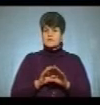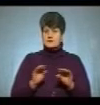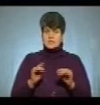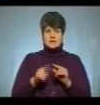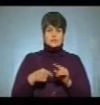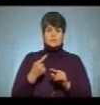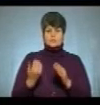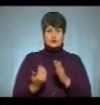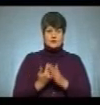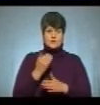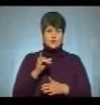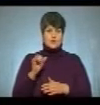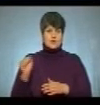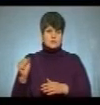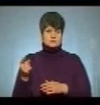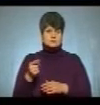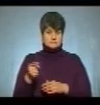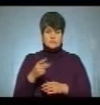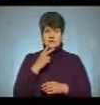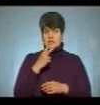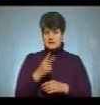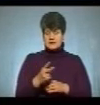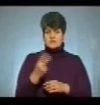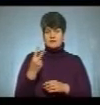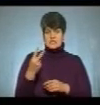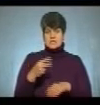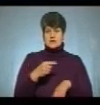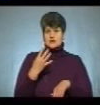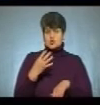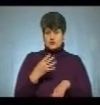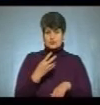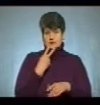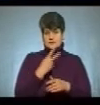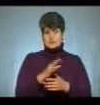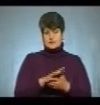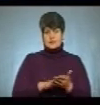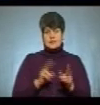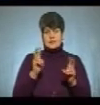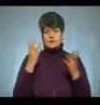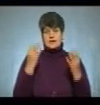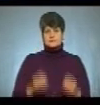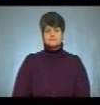Наступний випуск новин на UA Тернопіль. Дивіться о 20:40 і залишайтеся з нами далі в ефірі «Тема дня».